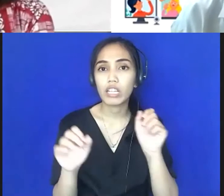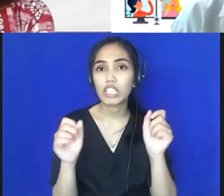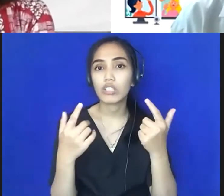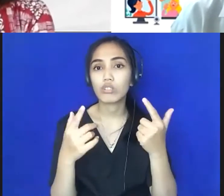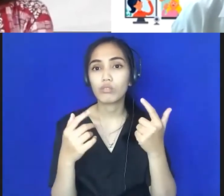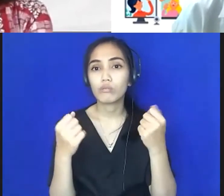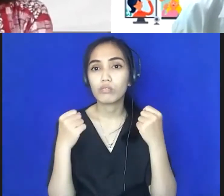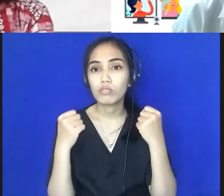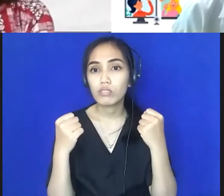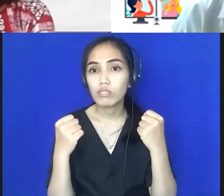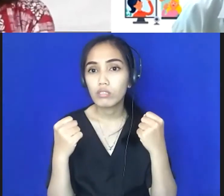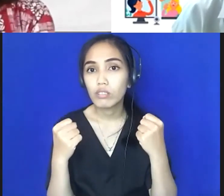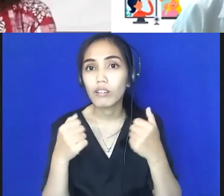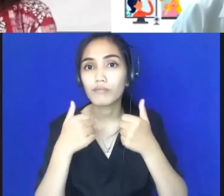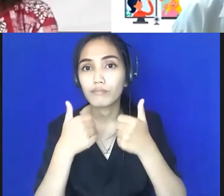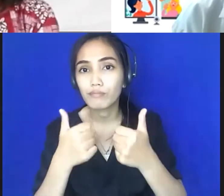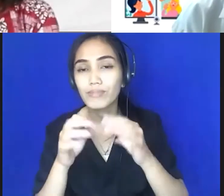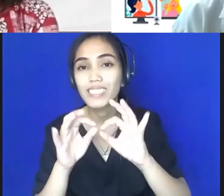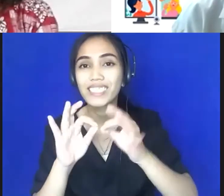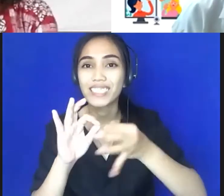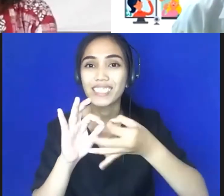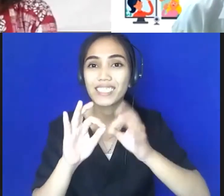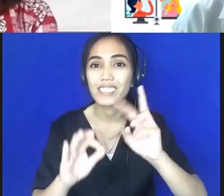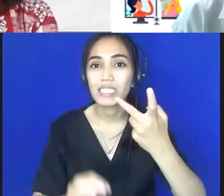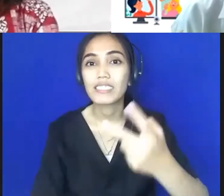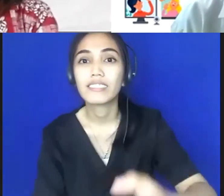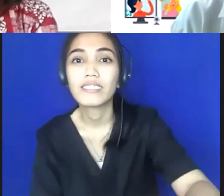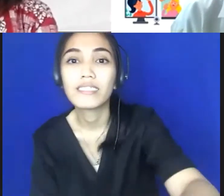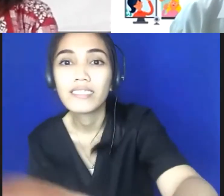makanan bergizi? Kira-kira apa aja yang sudah dilakukan nih, Adik Nova?